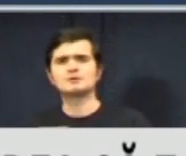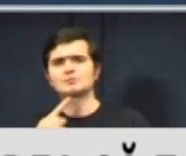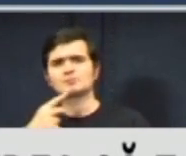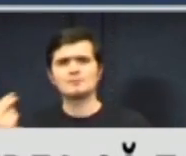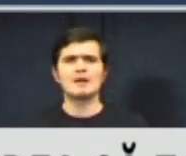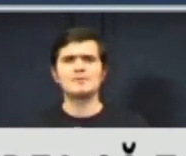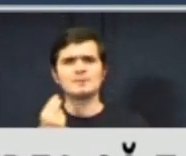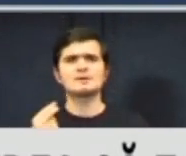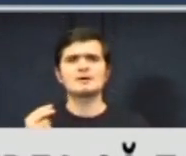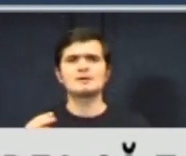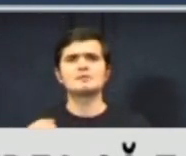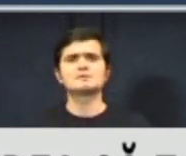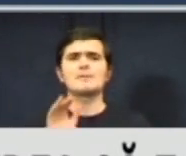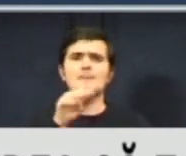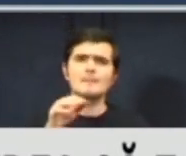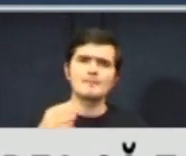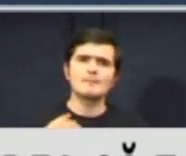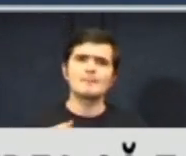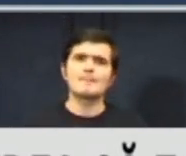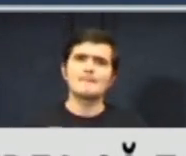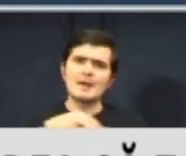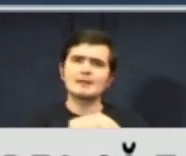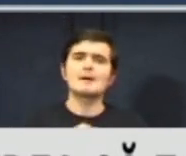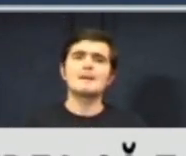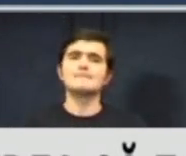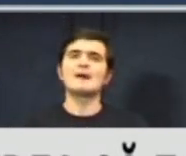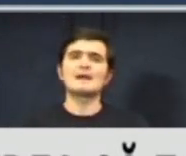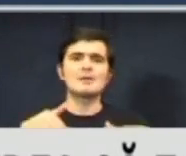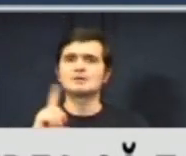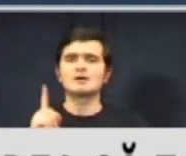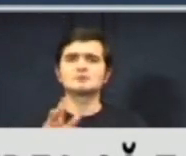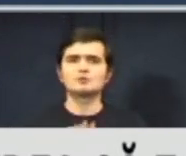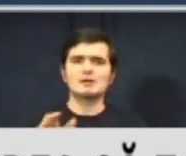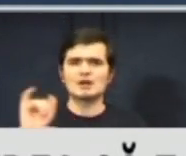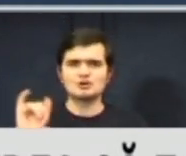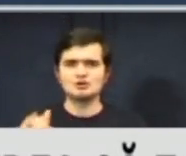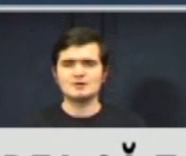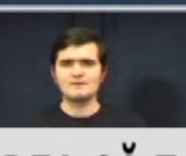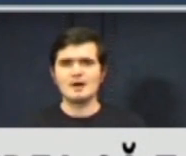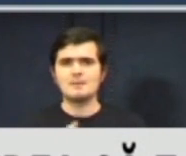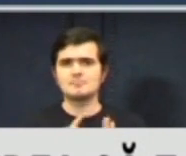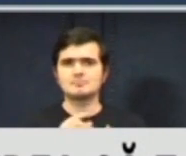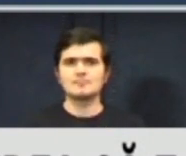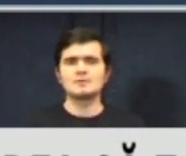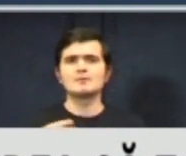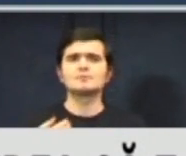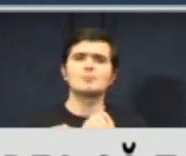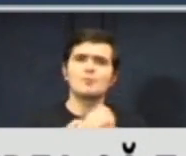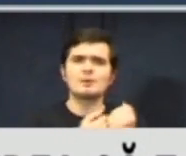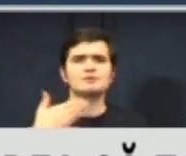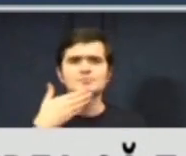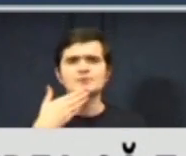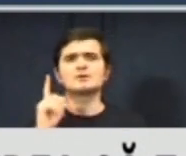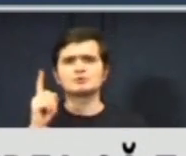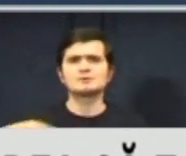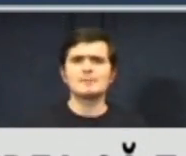mergem în Parlament ca să nu fie o problemă de să fie atacate și apoi să nu poată să meargă mai departe. Deci sporurile și indemnizația hrană vor